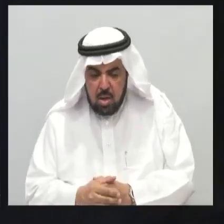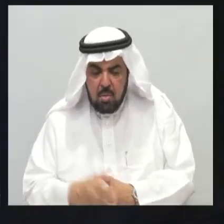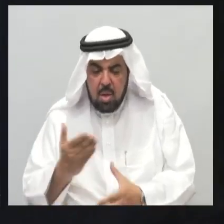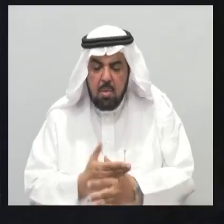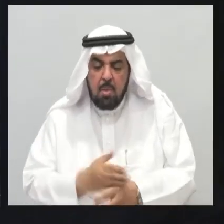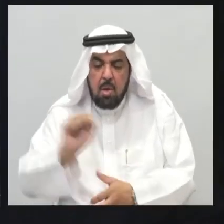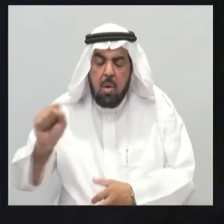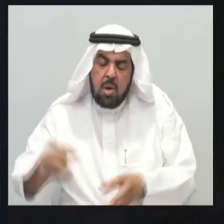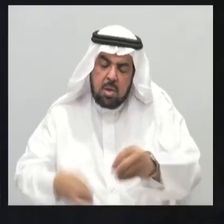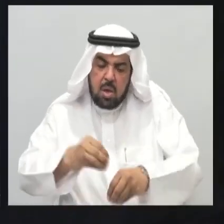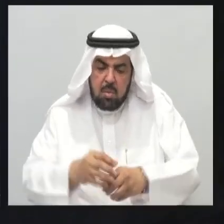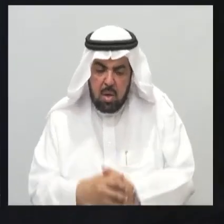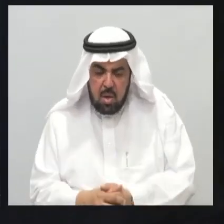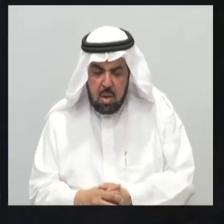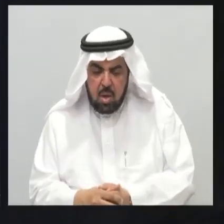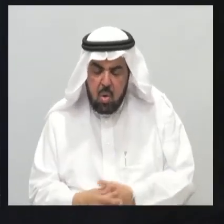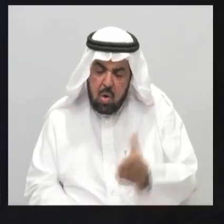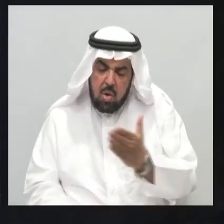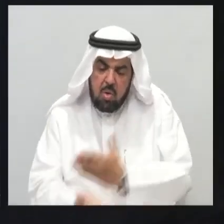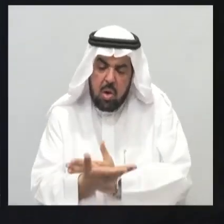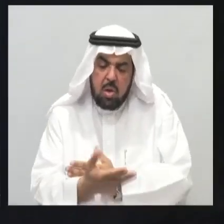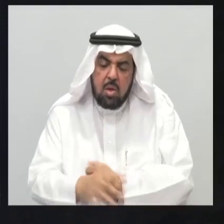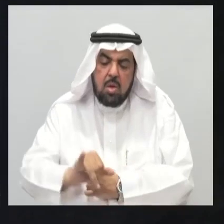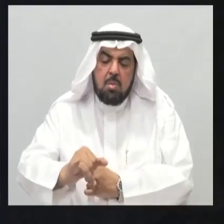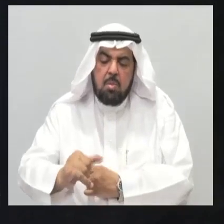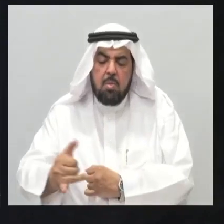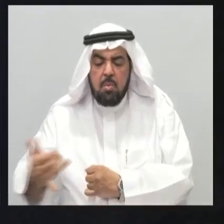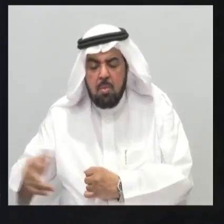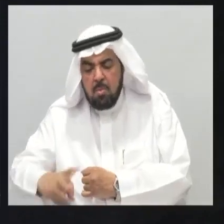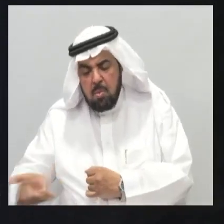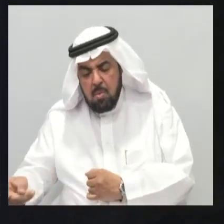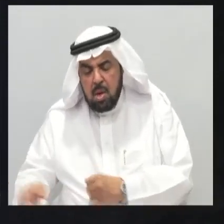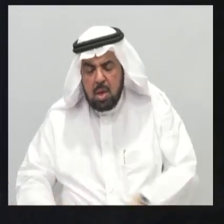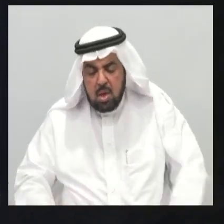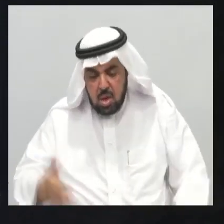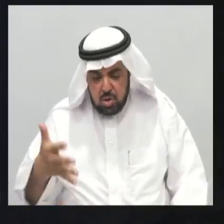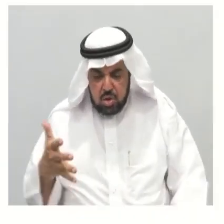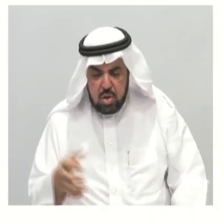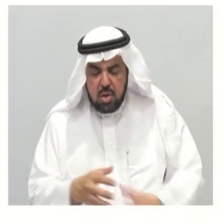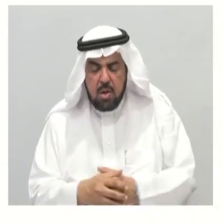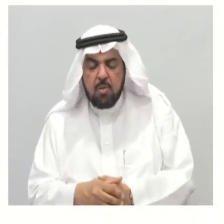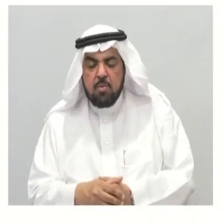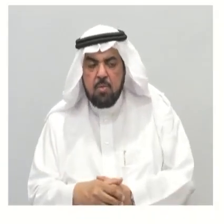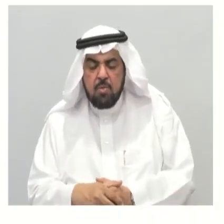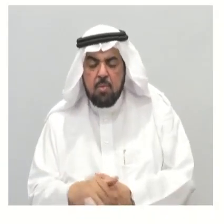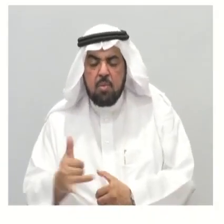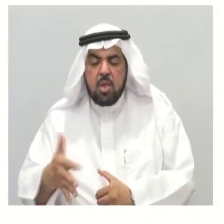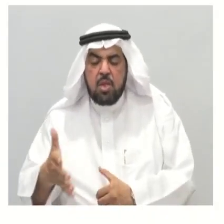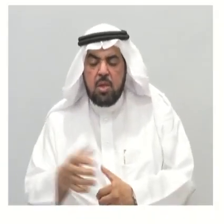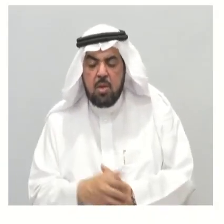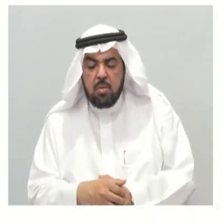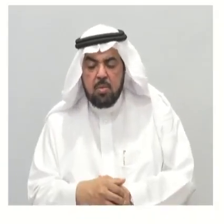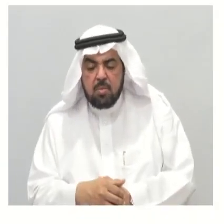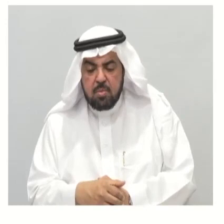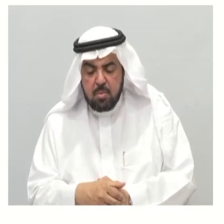بسبب خواصها الكيميائية. ماذا ينتج يا طلابي؟ هل هو نفس المادة؟ طبعاً لا، تعطيني مادة